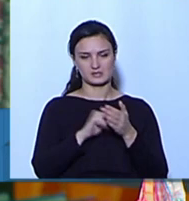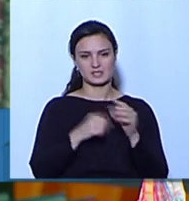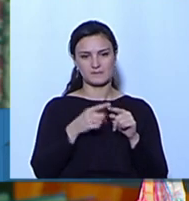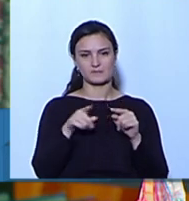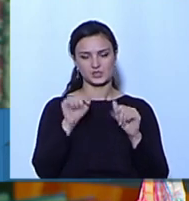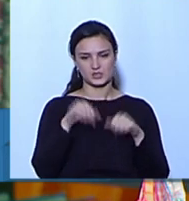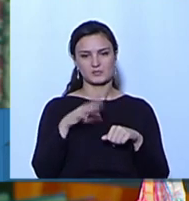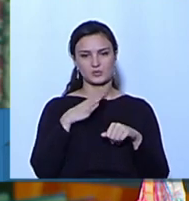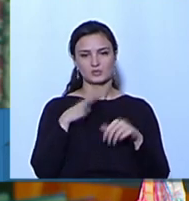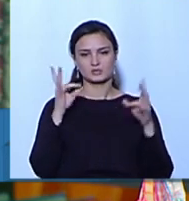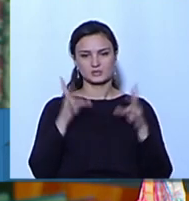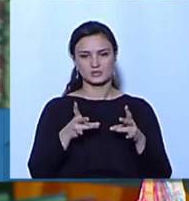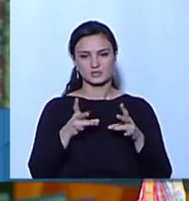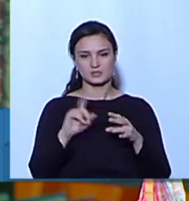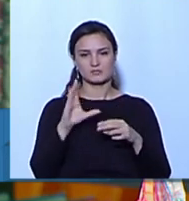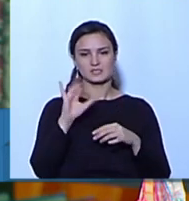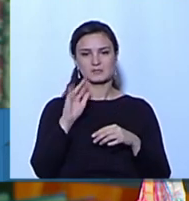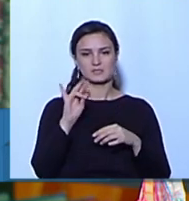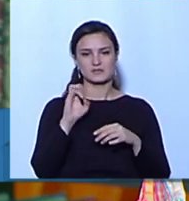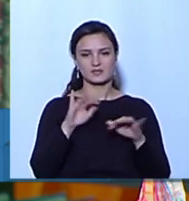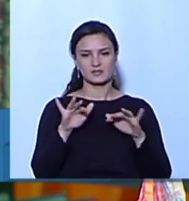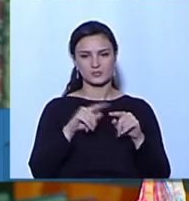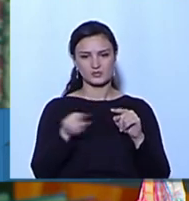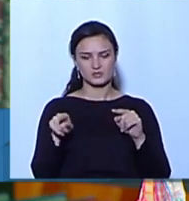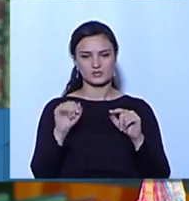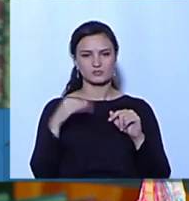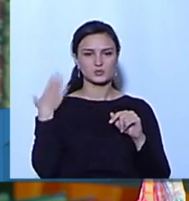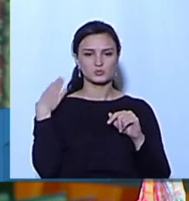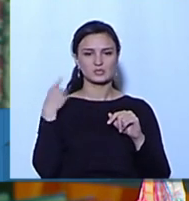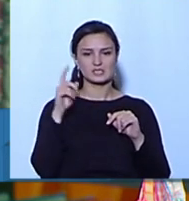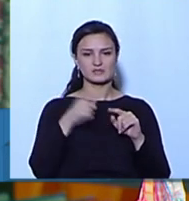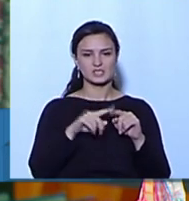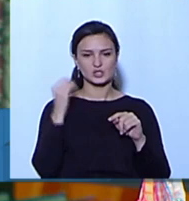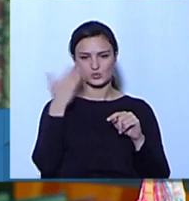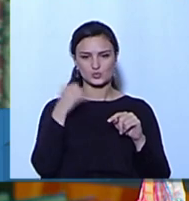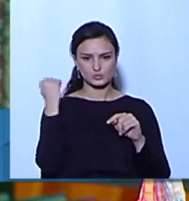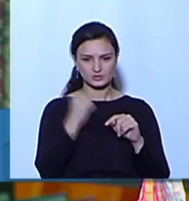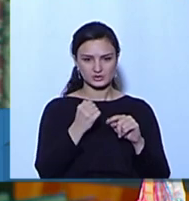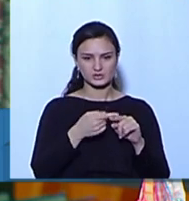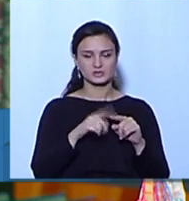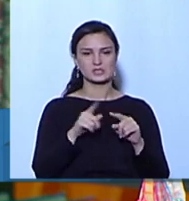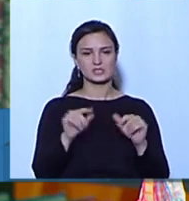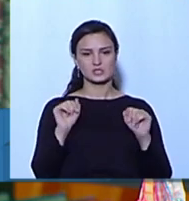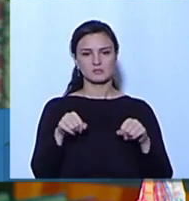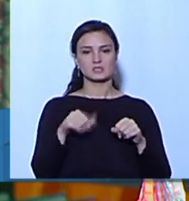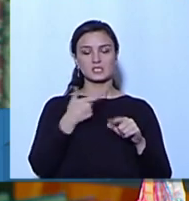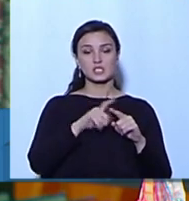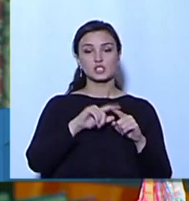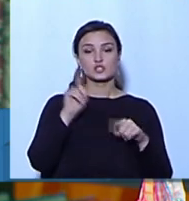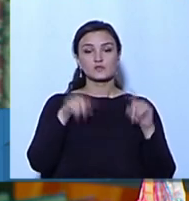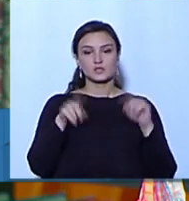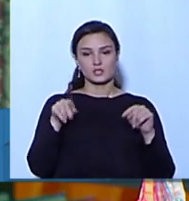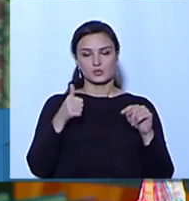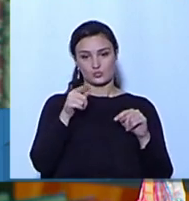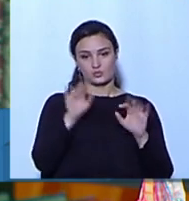ამის მიღმა არის ტრავმა, სიმსივნური პროცესიც, არის ზურგის ტვინის ინსულტი, საკმაოდ ძალიან იშვიათი